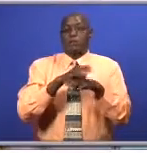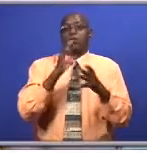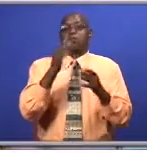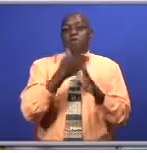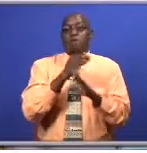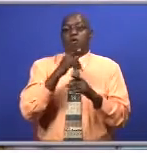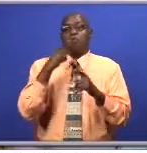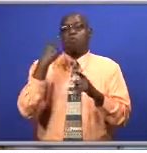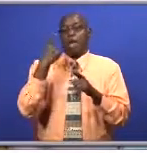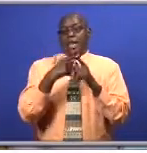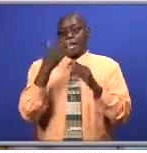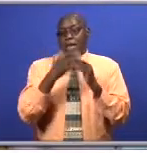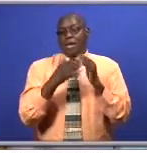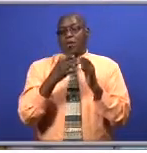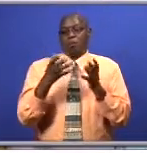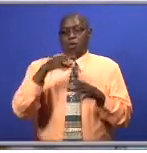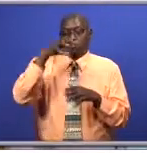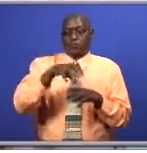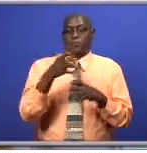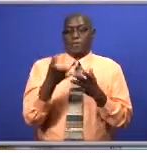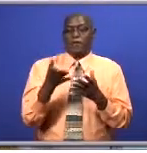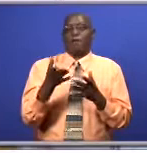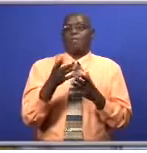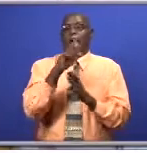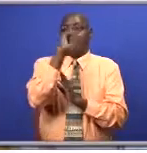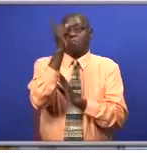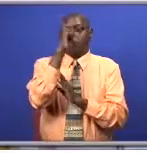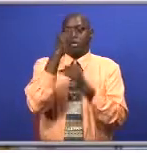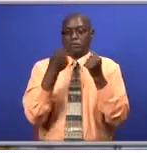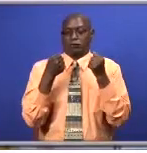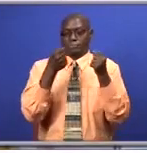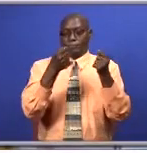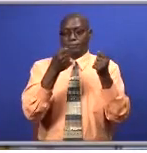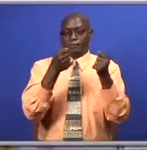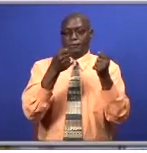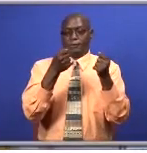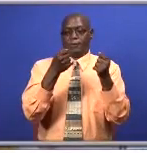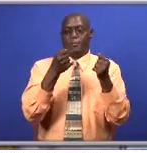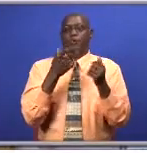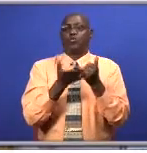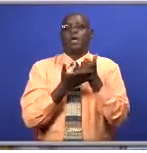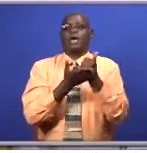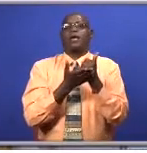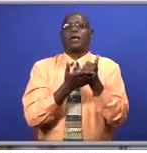nitaweka ambulance hapa ili pia wananchi hapa wakipata emergency itakuwa ni rahisi kusaidia mtu ambaye amepata